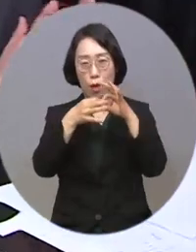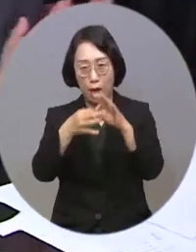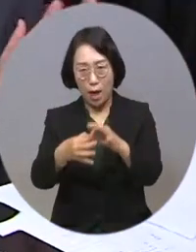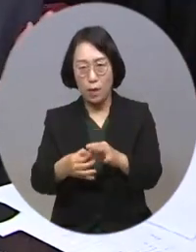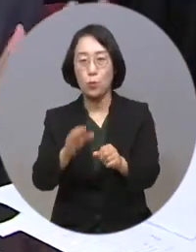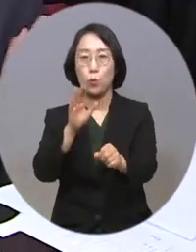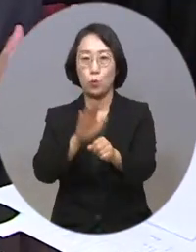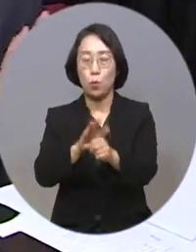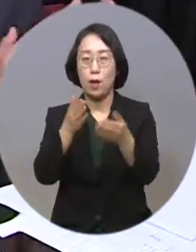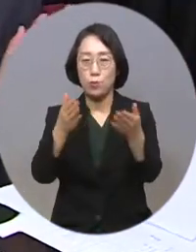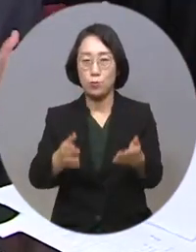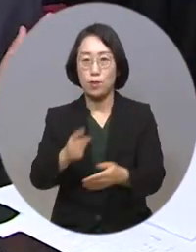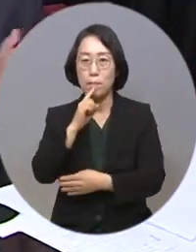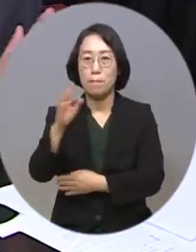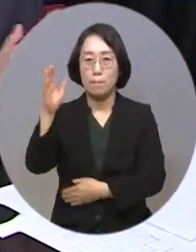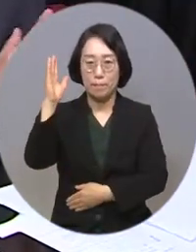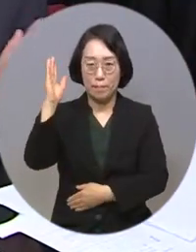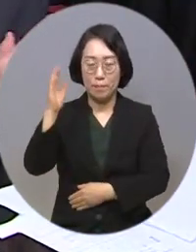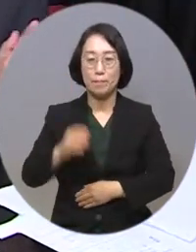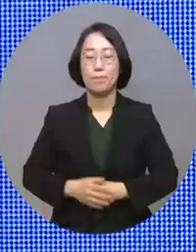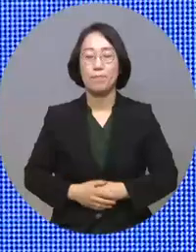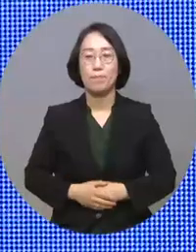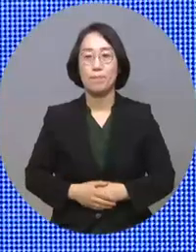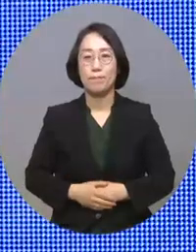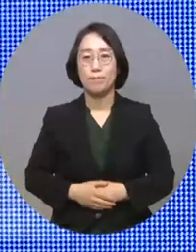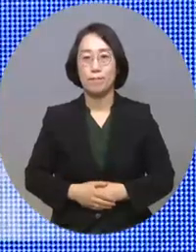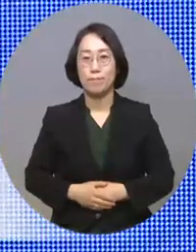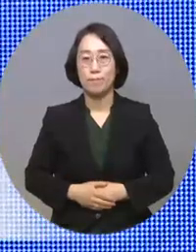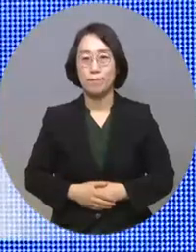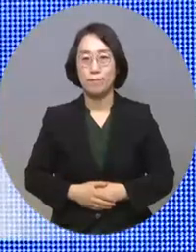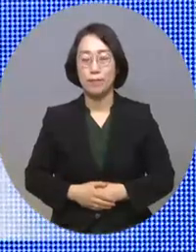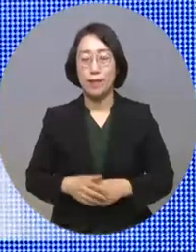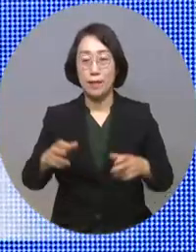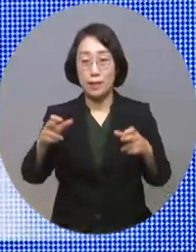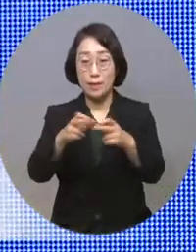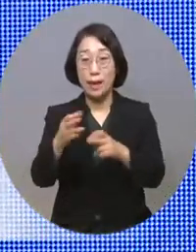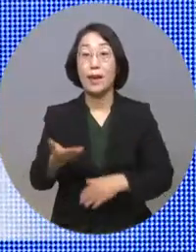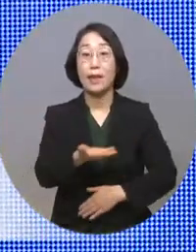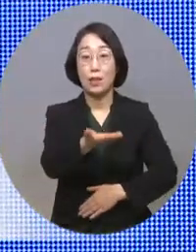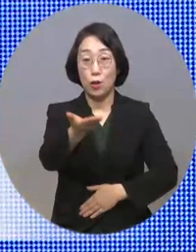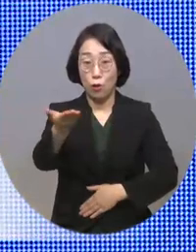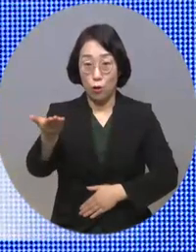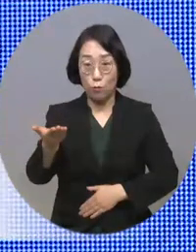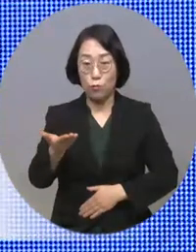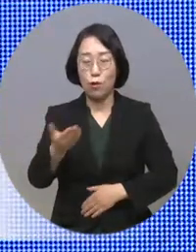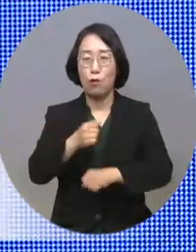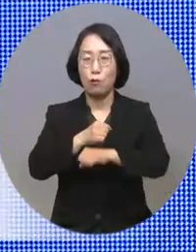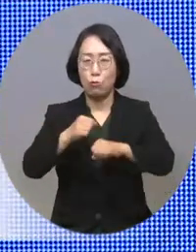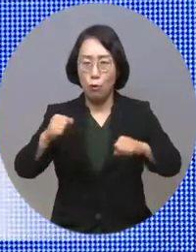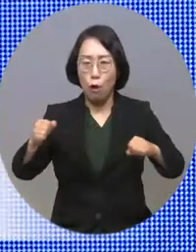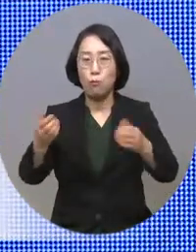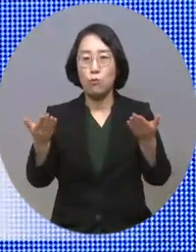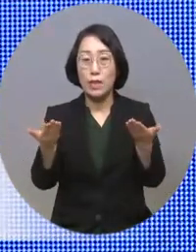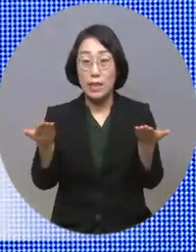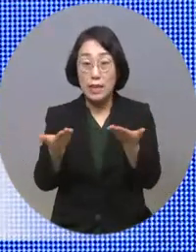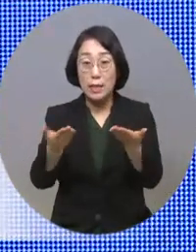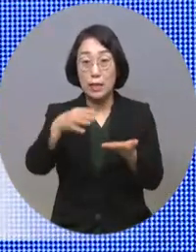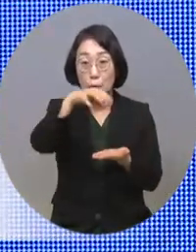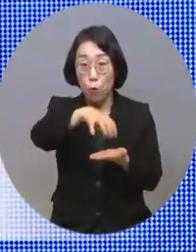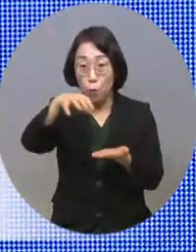힘을 보태겠다는 뜻을 전했습니다. 감사드립니다. 장애인 여러분들이 더 넓은 일자리